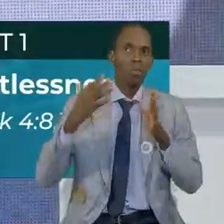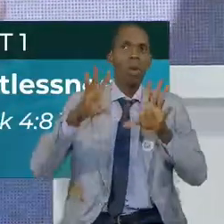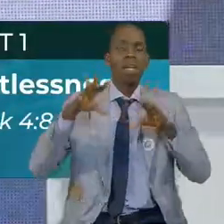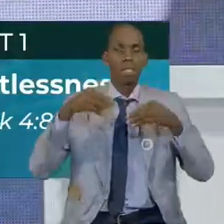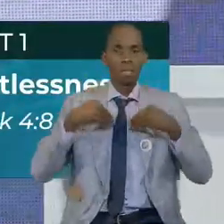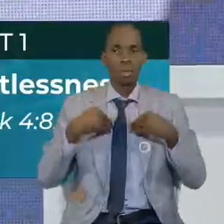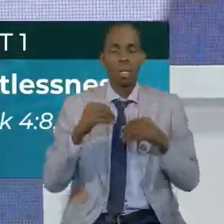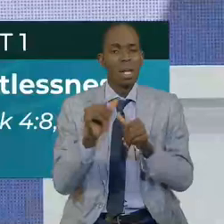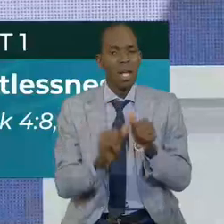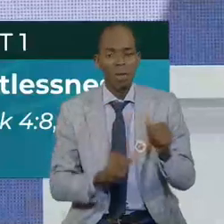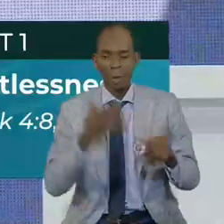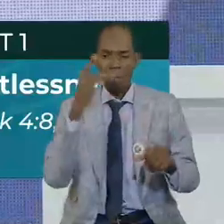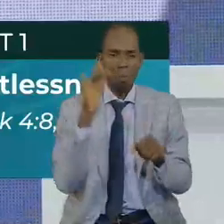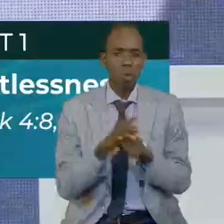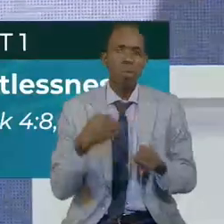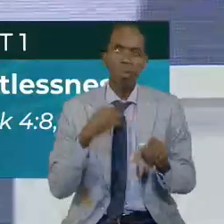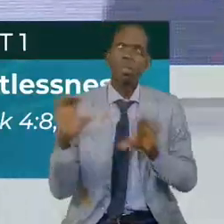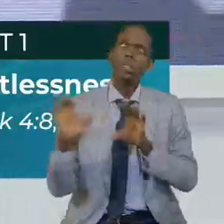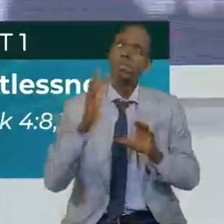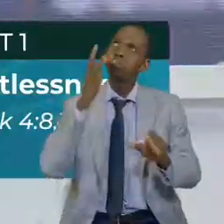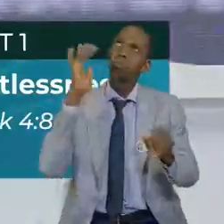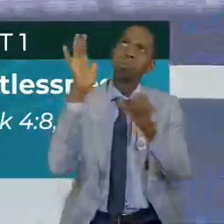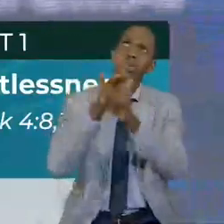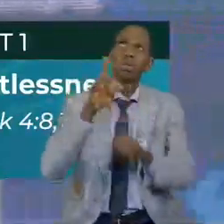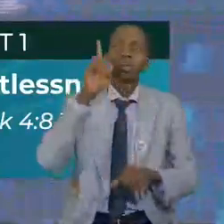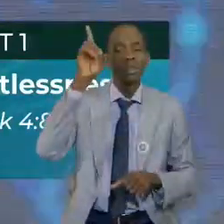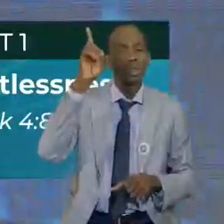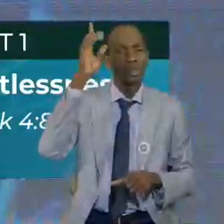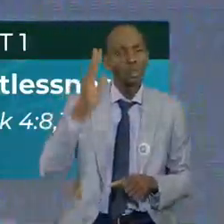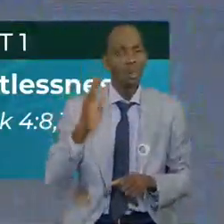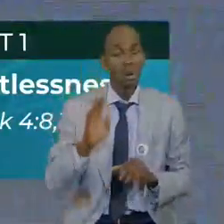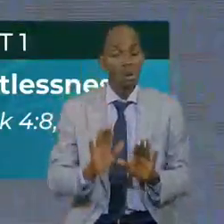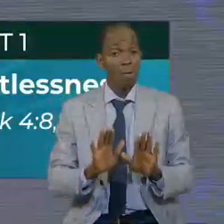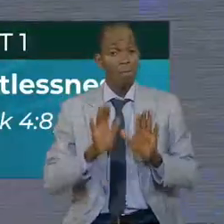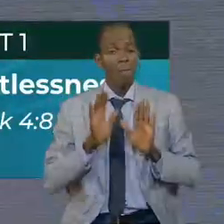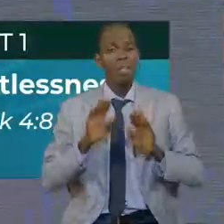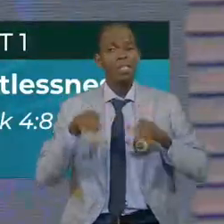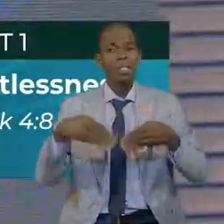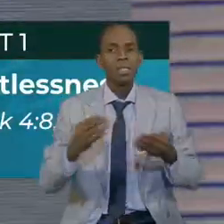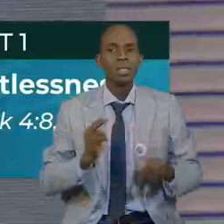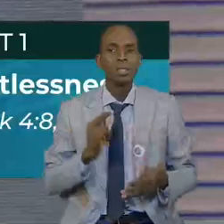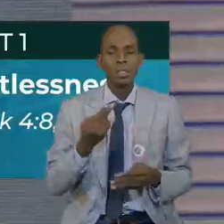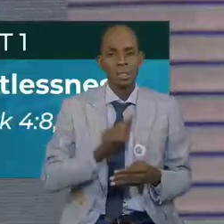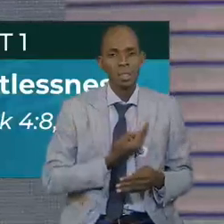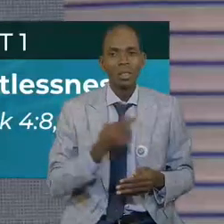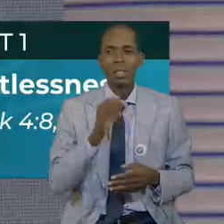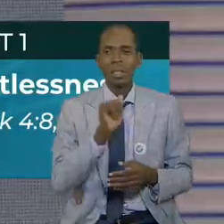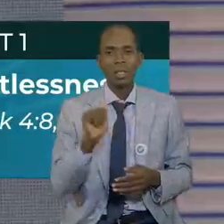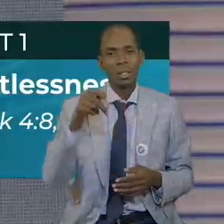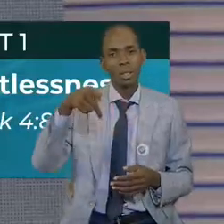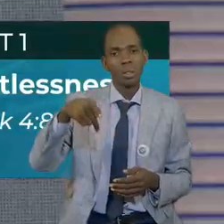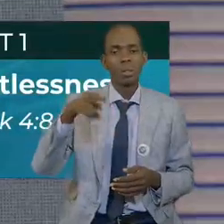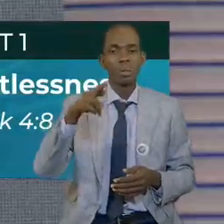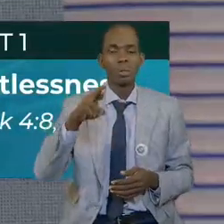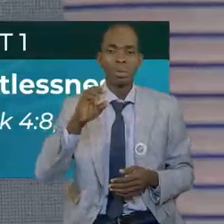Every promise we have made to toute God. Promesse que nous avons faite à Dieu. Fear gives us a porous brain. La crainte nous